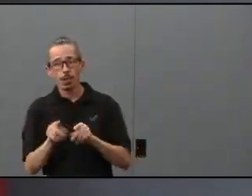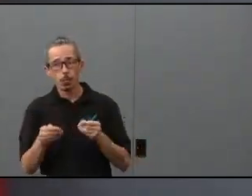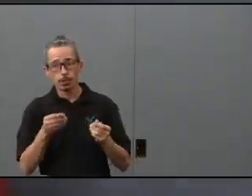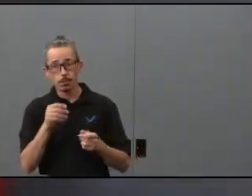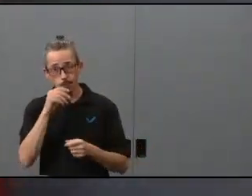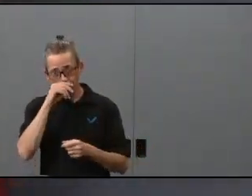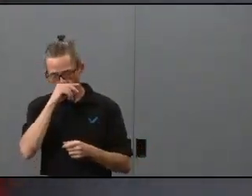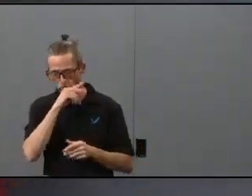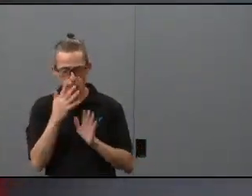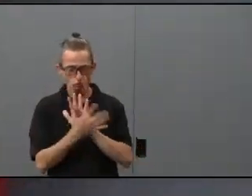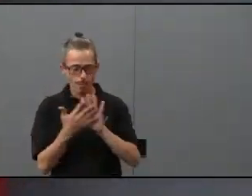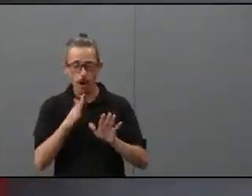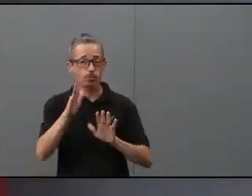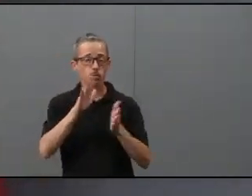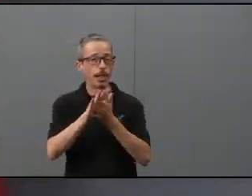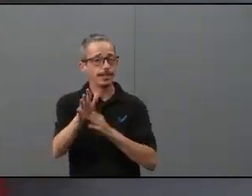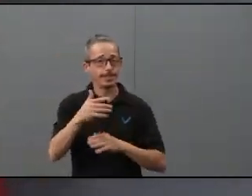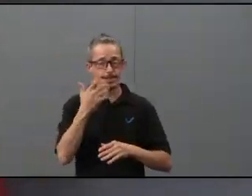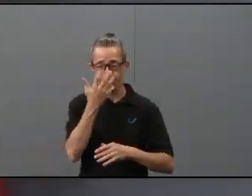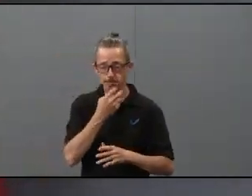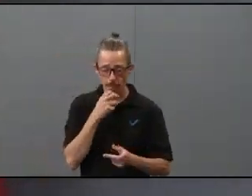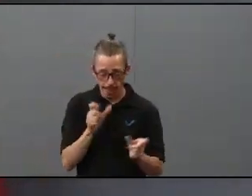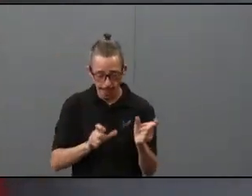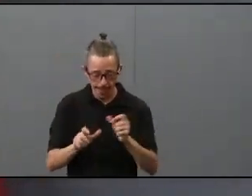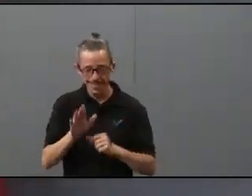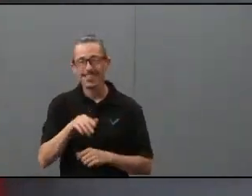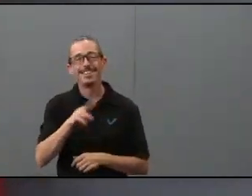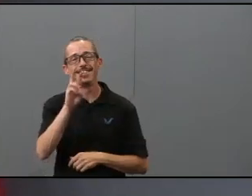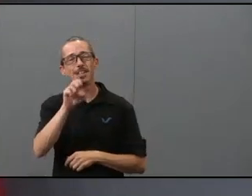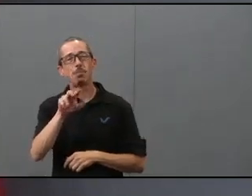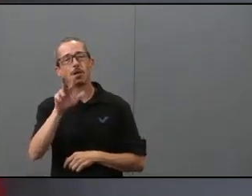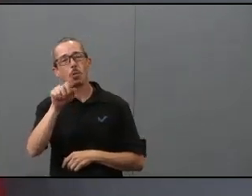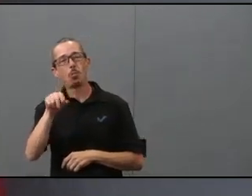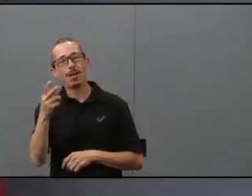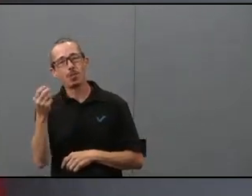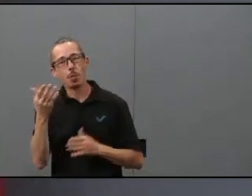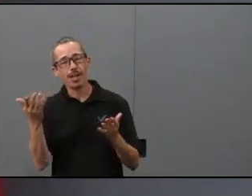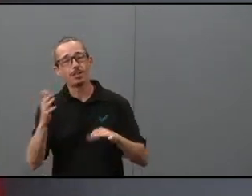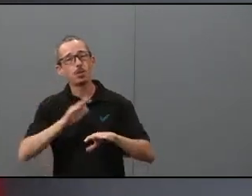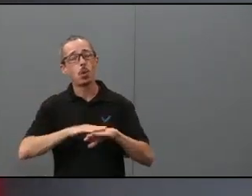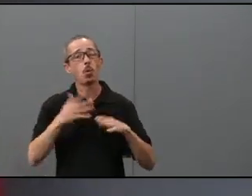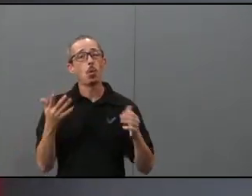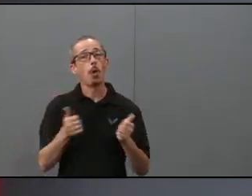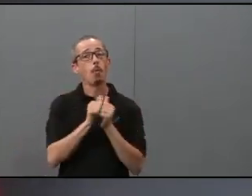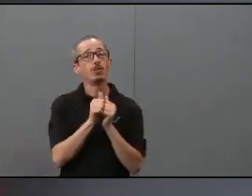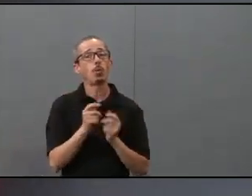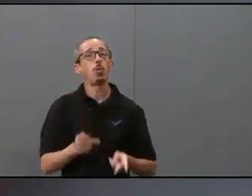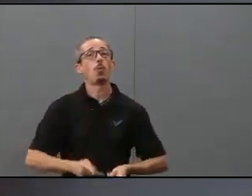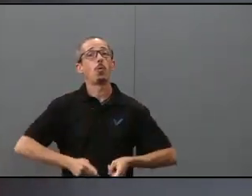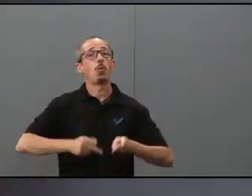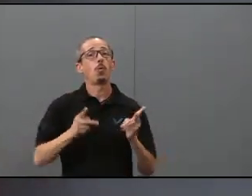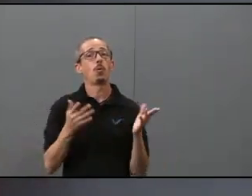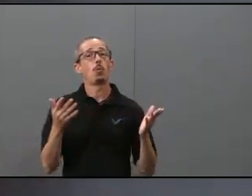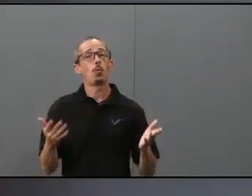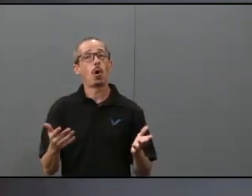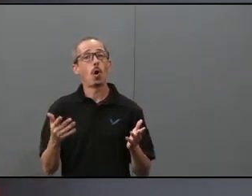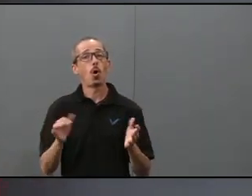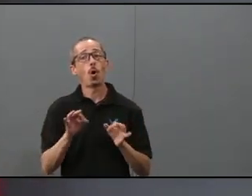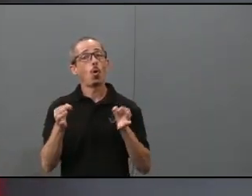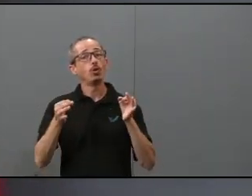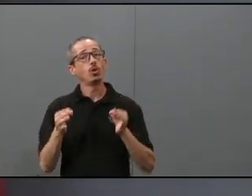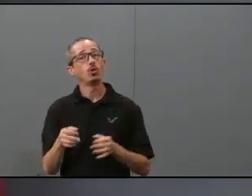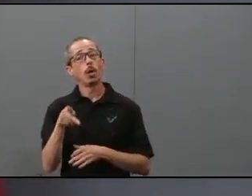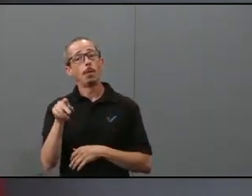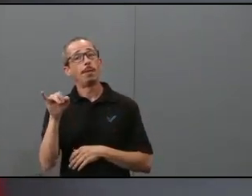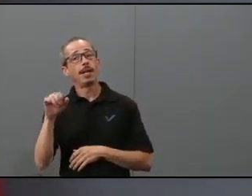pas où je voyez le boulevard là mais enfin 6.3.12 ici il s'agit d'une modification à une résolution de